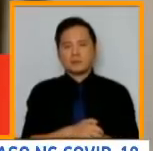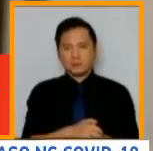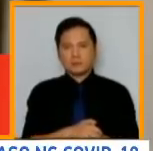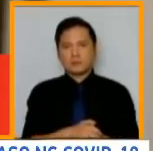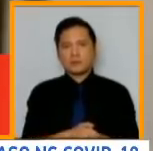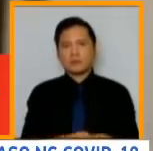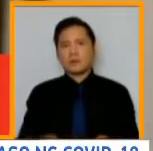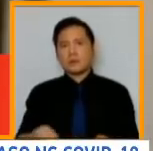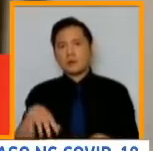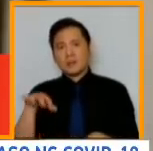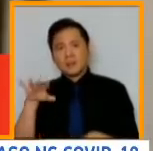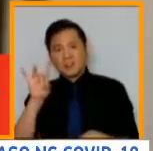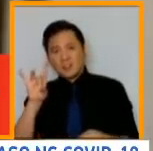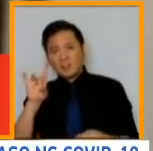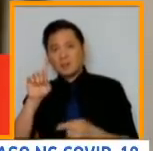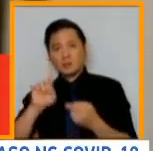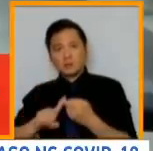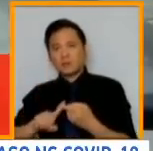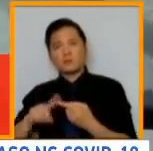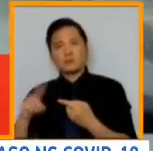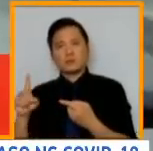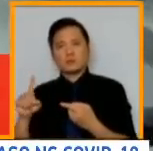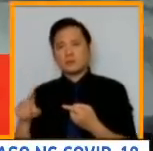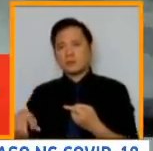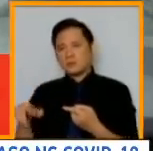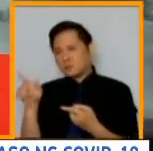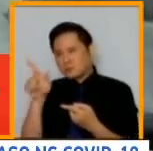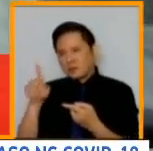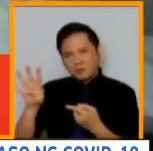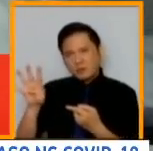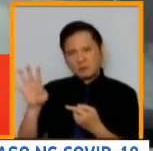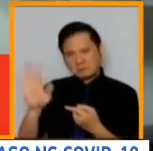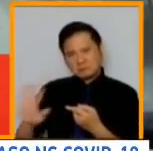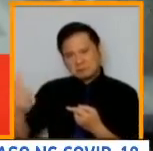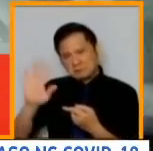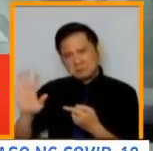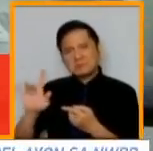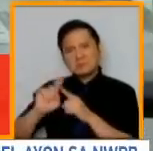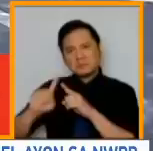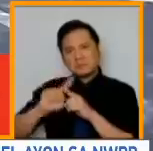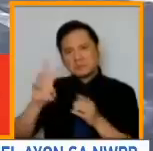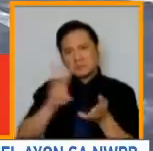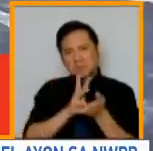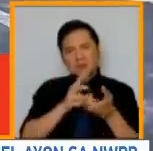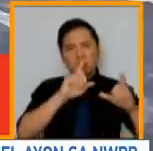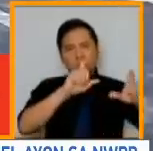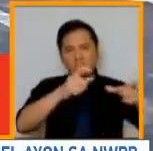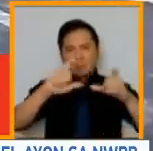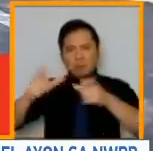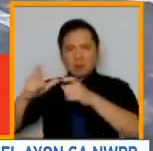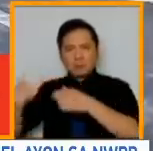bansa. Mula yan sa NCR, Mimaropa at Cordillera Region. Dito sa Metro Manila,